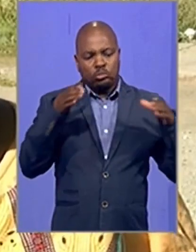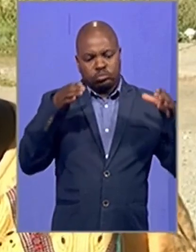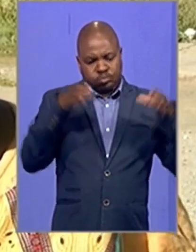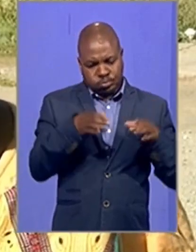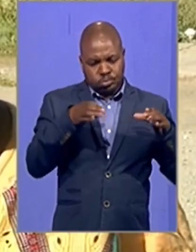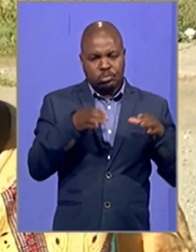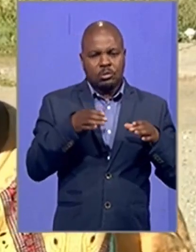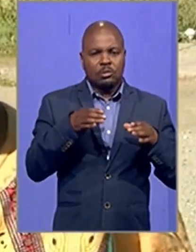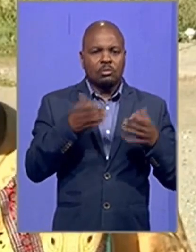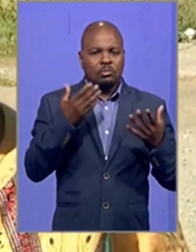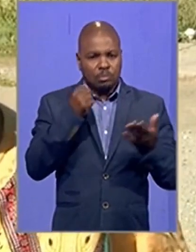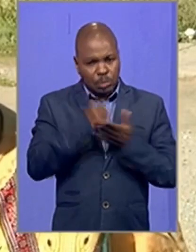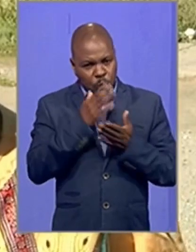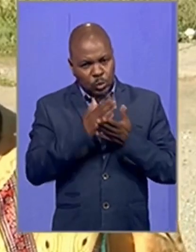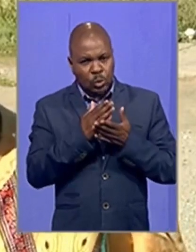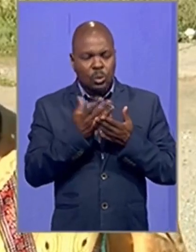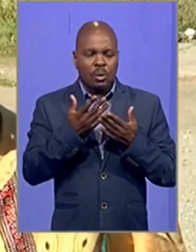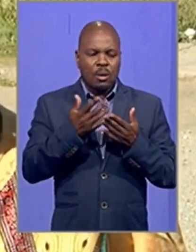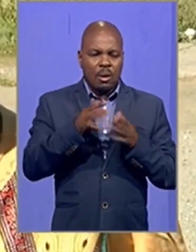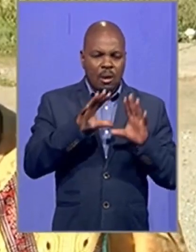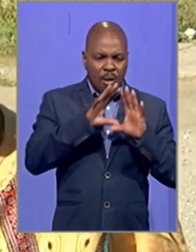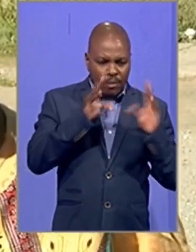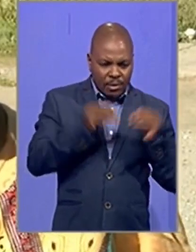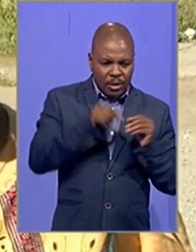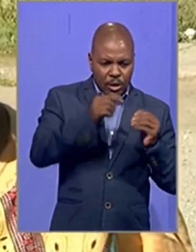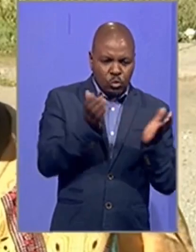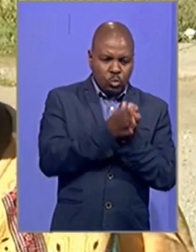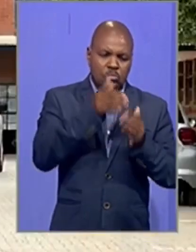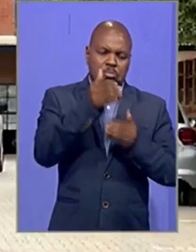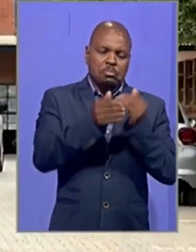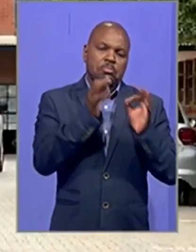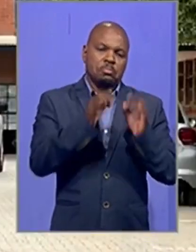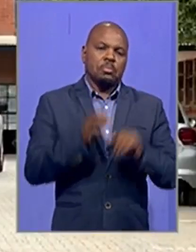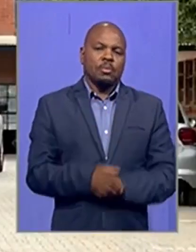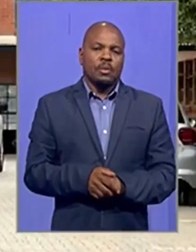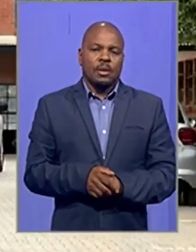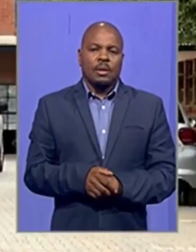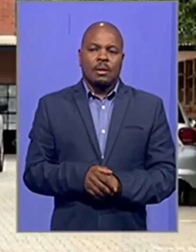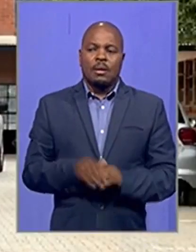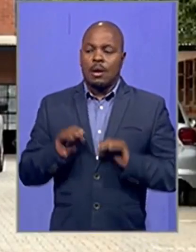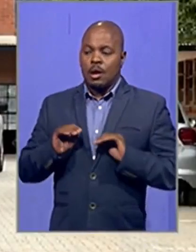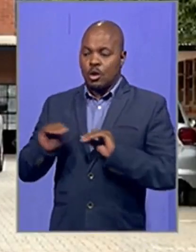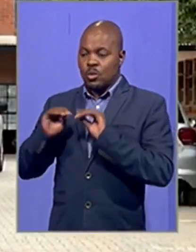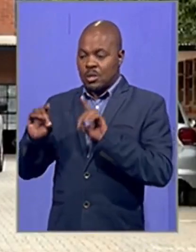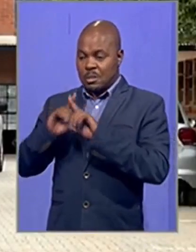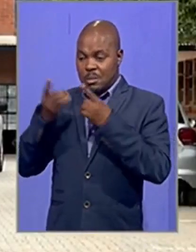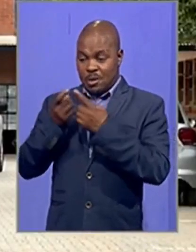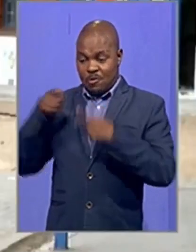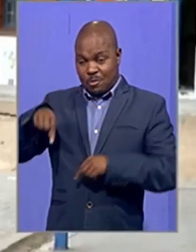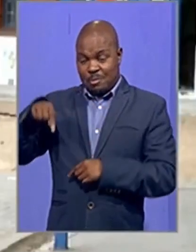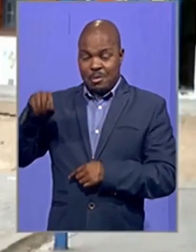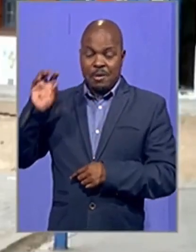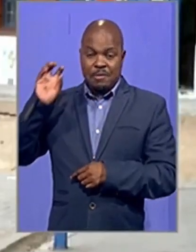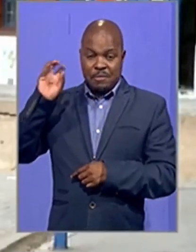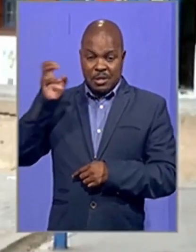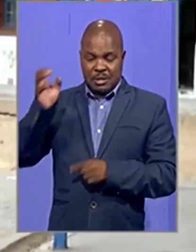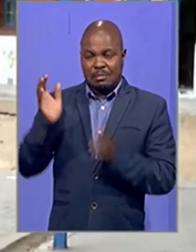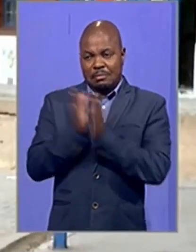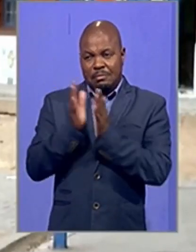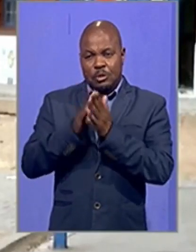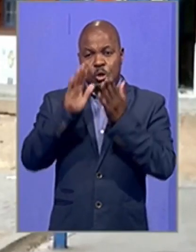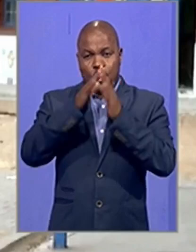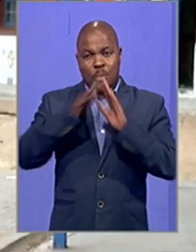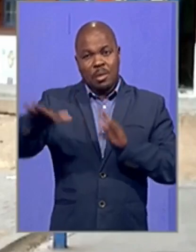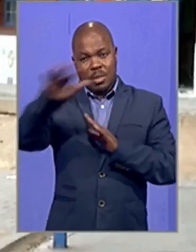re bone ntho nngwe le nngwe situation ya sekolo e tsamaya hantle. Lefapha la Thuto Provinseng ya Free State le entse kgoeletso baahi